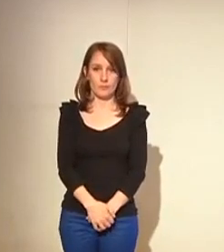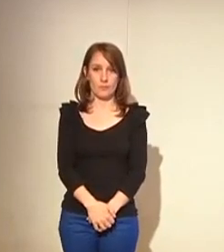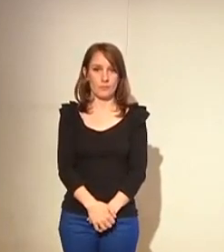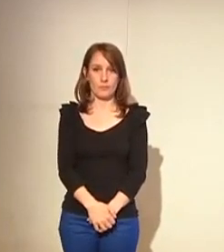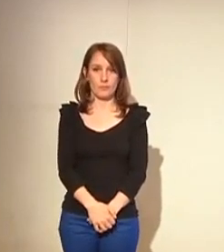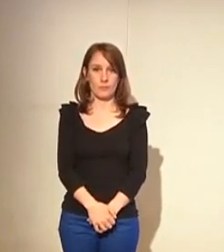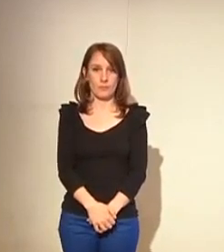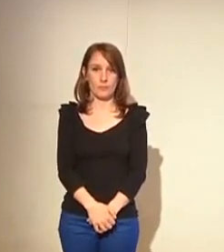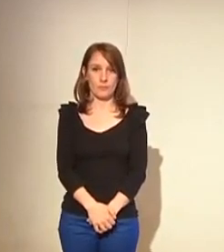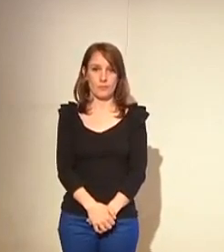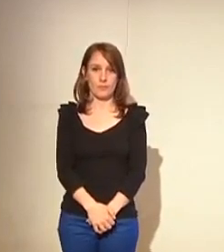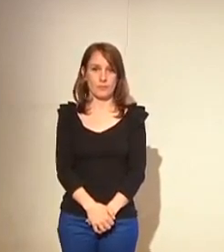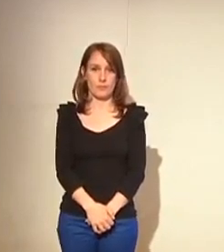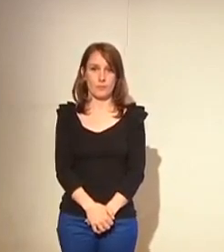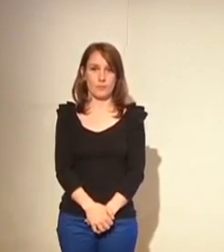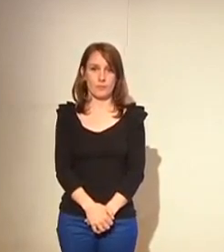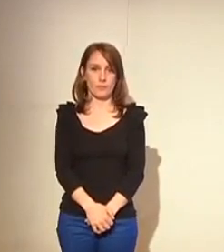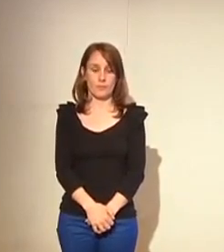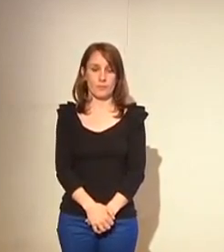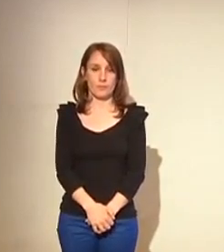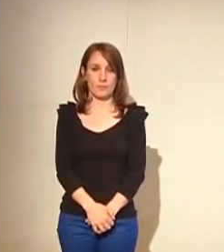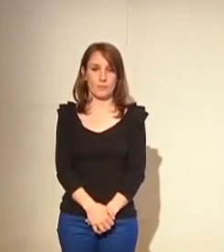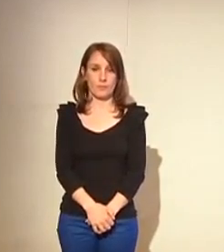libre j'ai j'ai j'en ai j'en